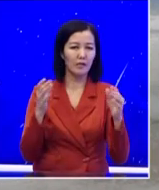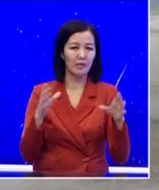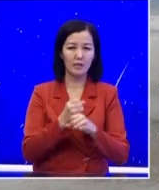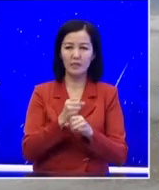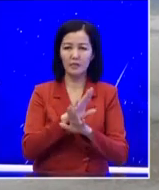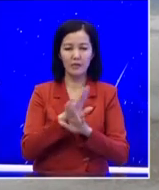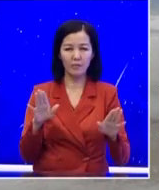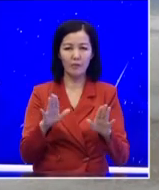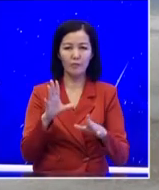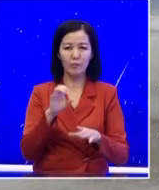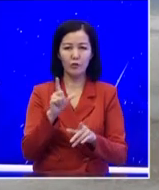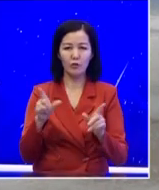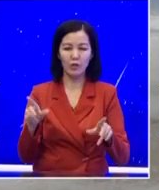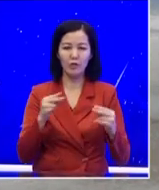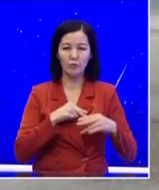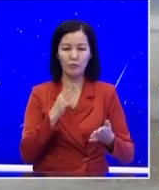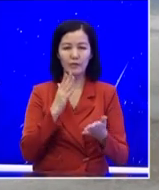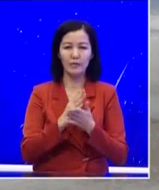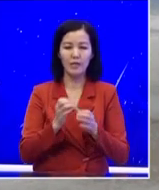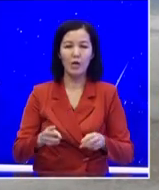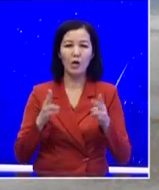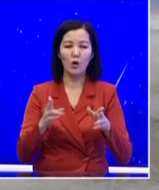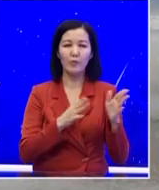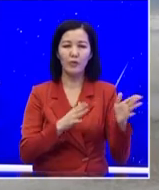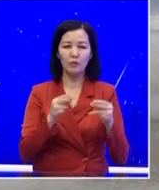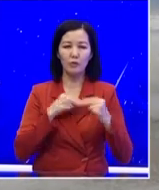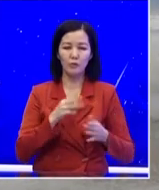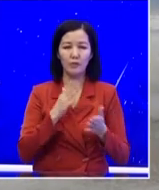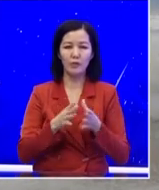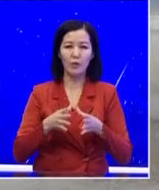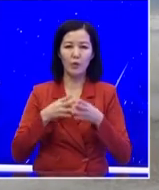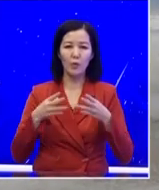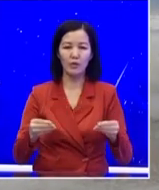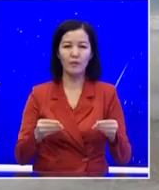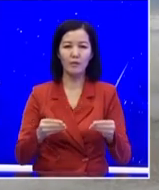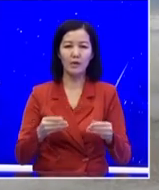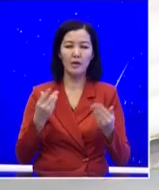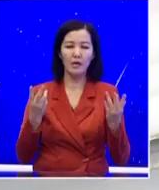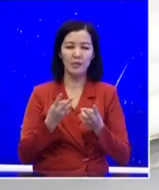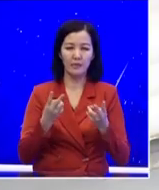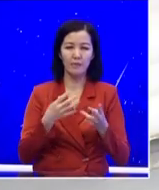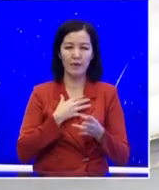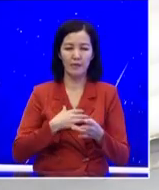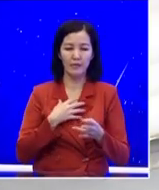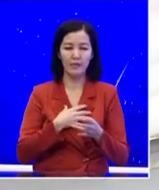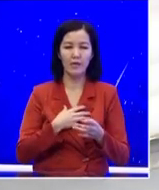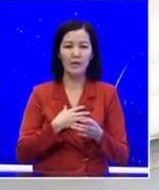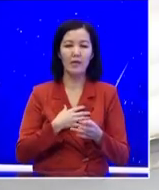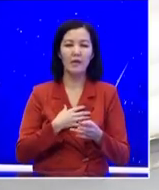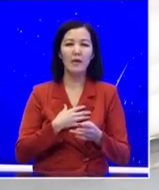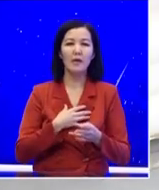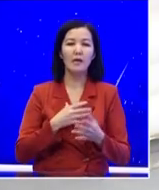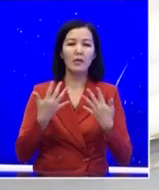қызмет етіп жатыр. Олар қалыпты режимде еңбек ете береді. Өйткені көктемнің бір күні жылғазық. Хильниченко ИК